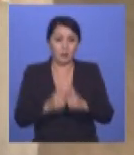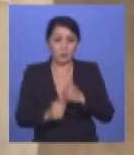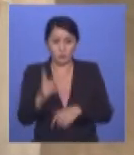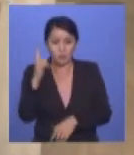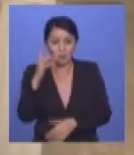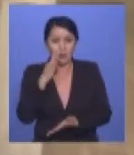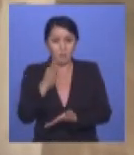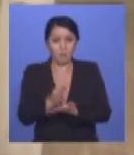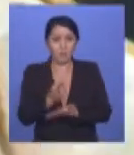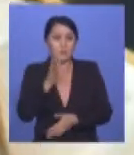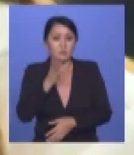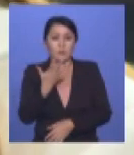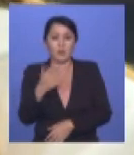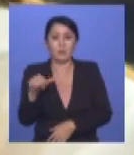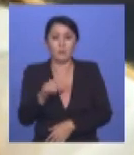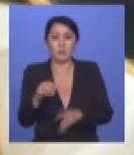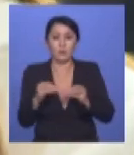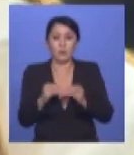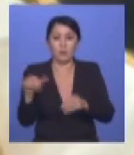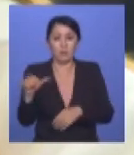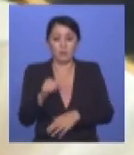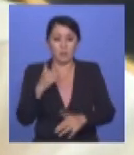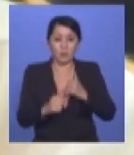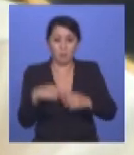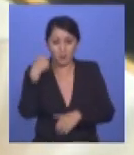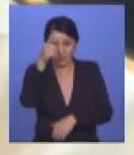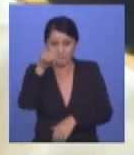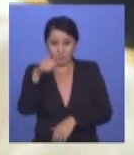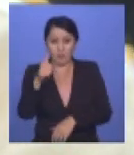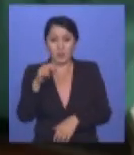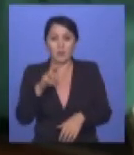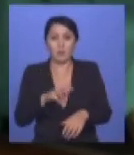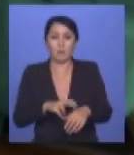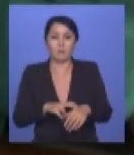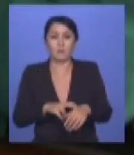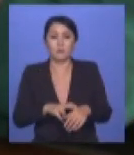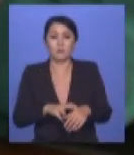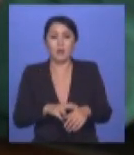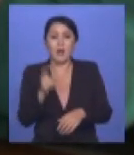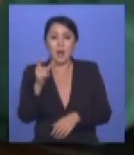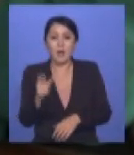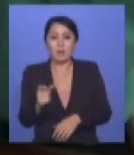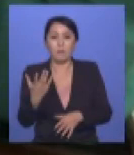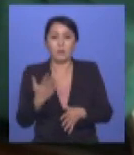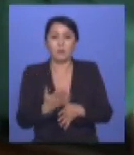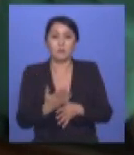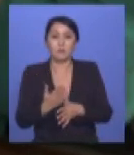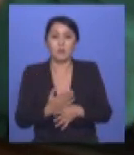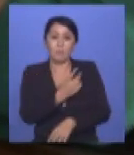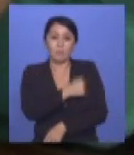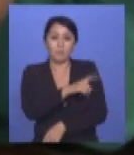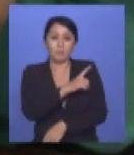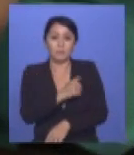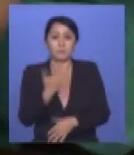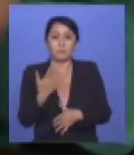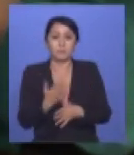қоңырау бойынша жауап беру уақыты 5-10 минутқа дейін. Жыл сайын орталықтың дәрігерлері мен фельдшерлері адам өміріне араша болатын